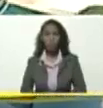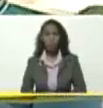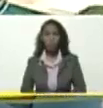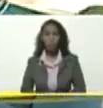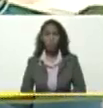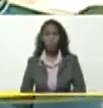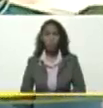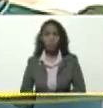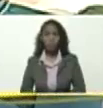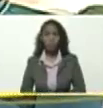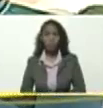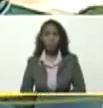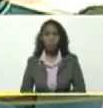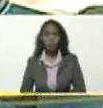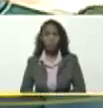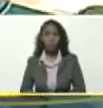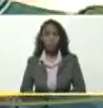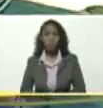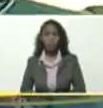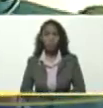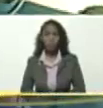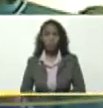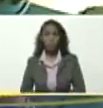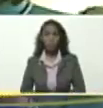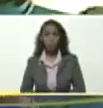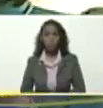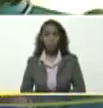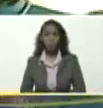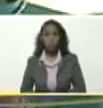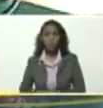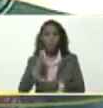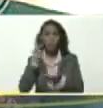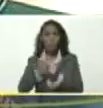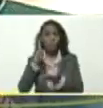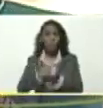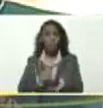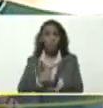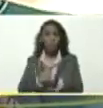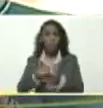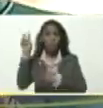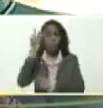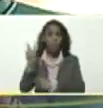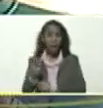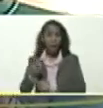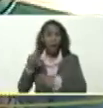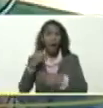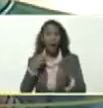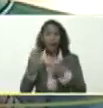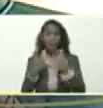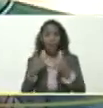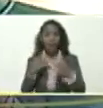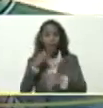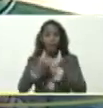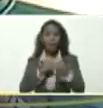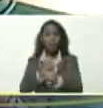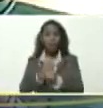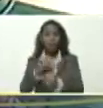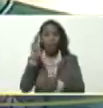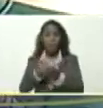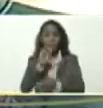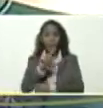muốn phát triển và luôn luôn ủng hộ lẫn nhau. Y con la participación de Vietnam en FinVen 2021